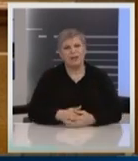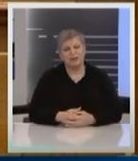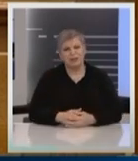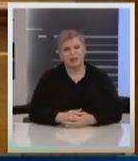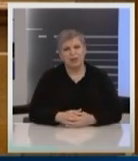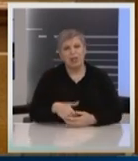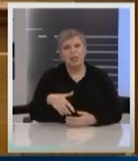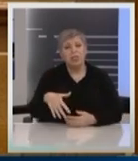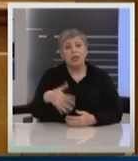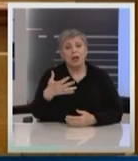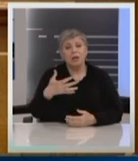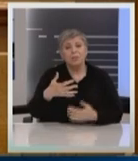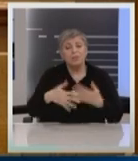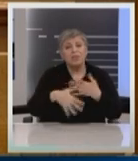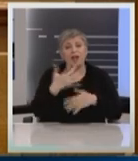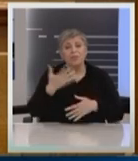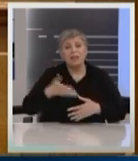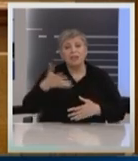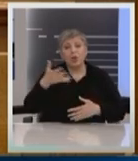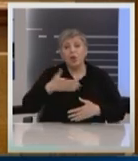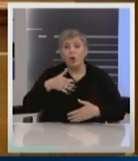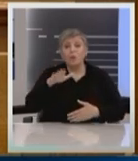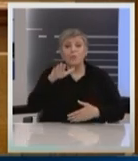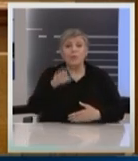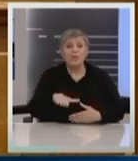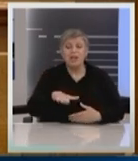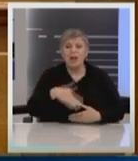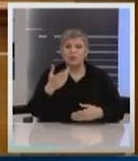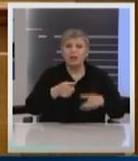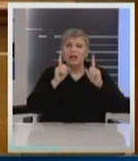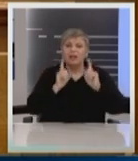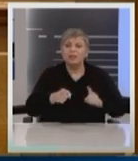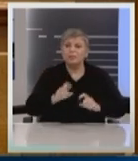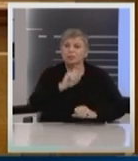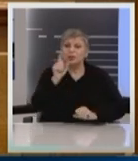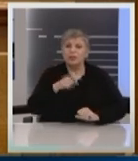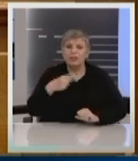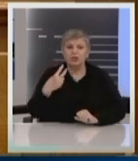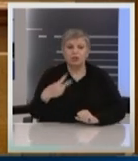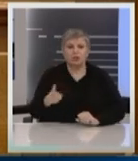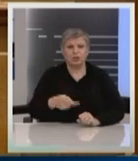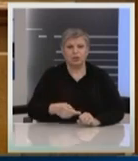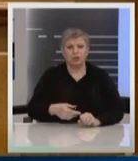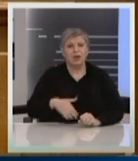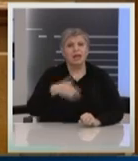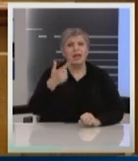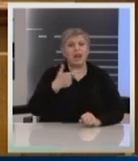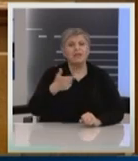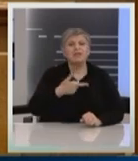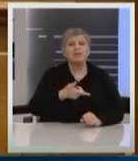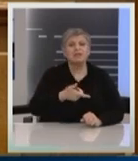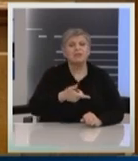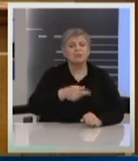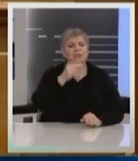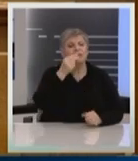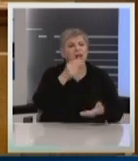15χρονα παιδιά θα αποφασίζουν για το μέλλον τους. 15χρονα παιδιά. Και δεν δικαιούται ούτε η Εκκλησία να μιλάει. Η Εκκλησία